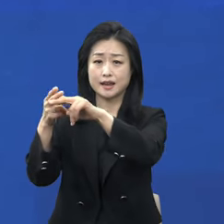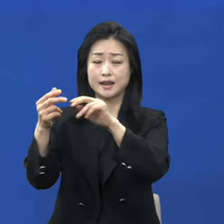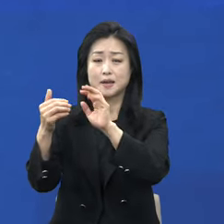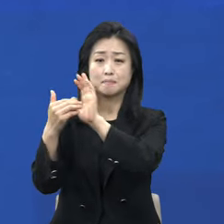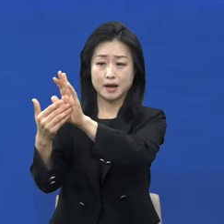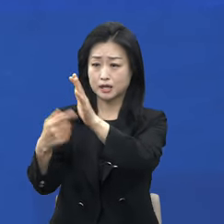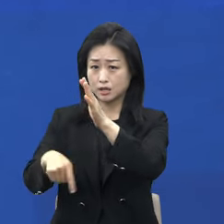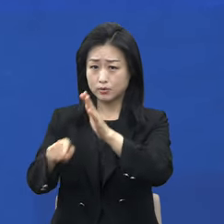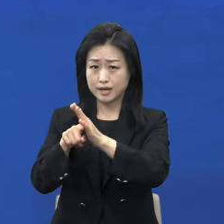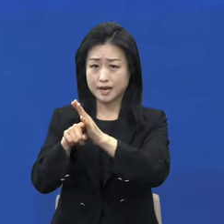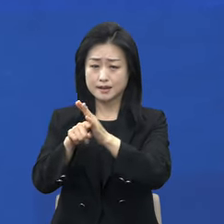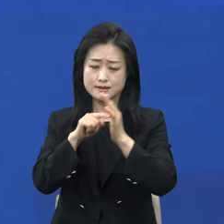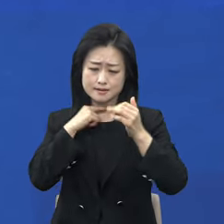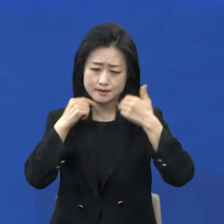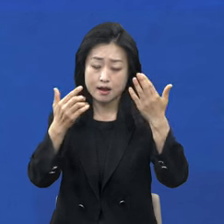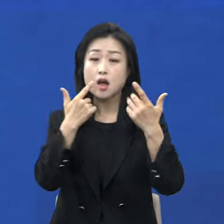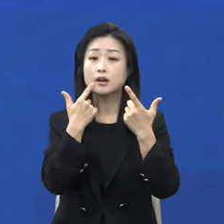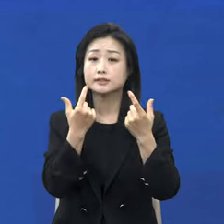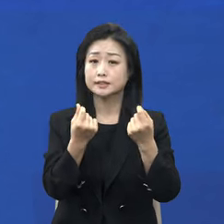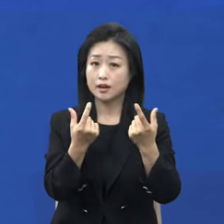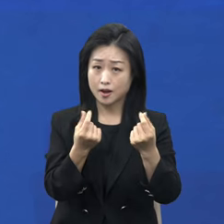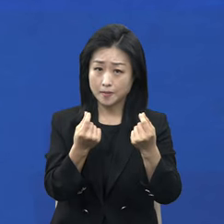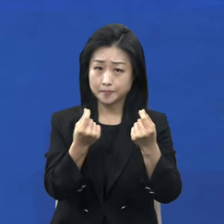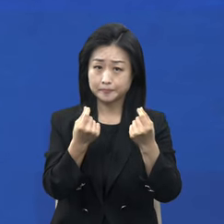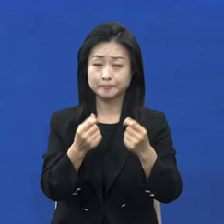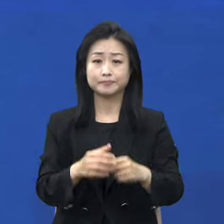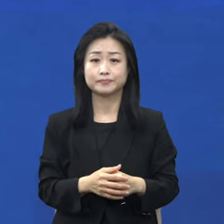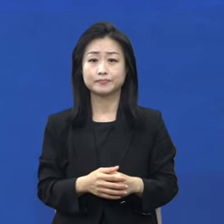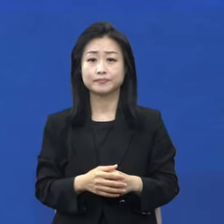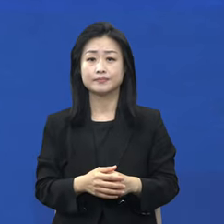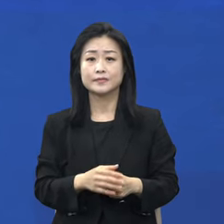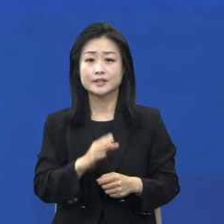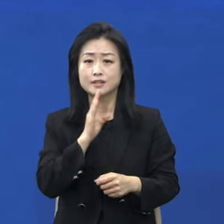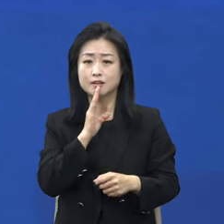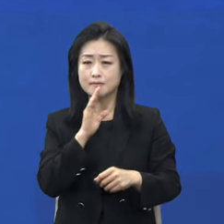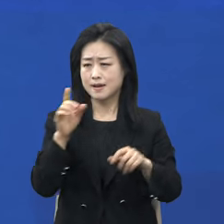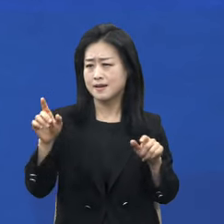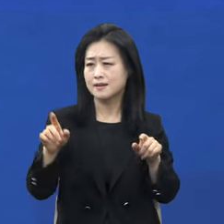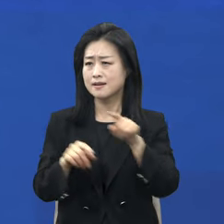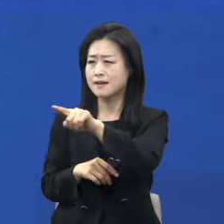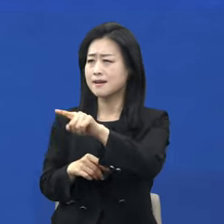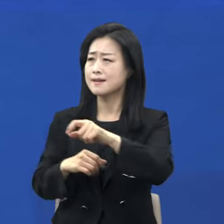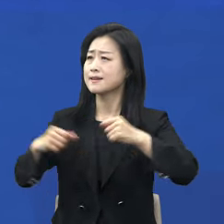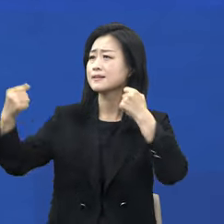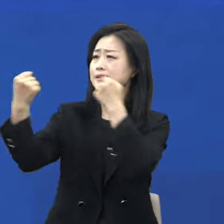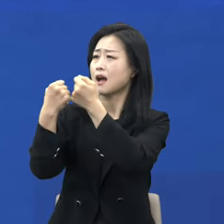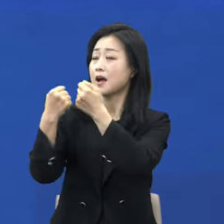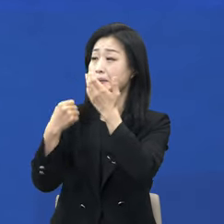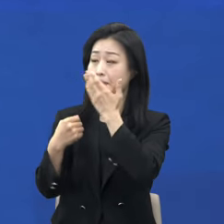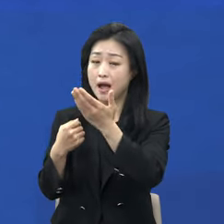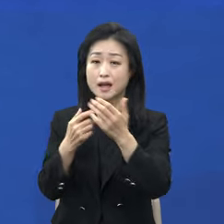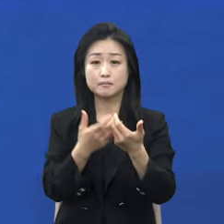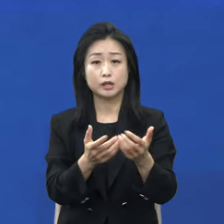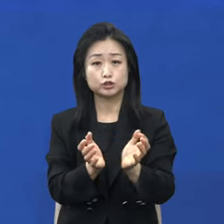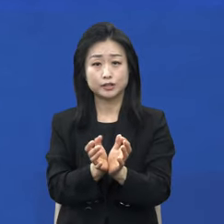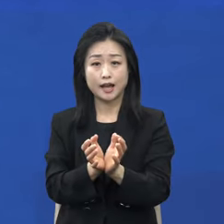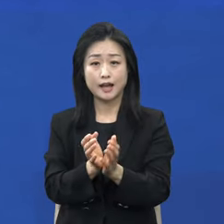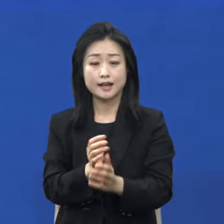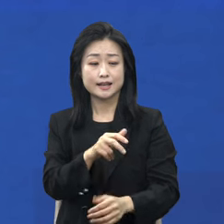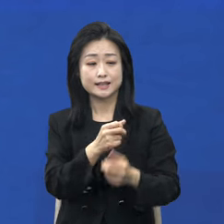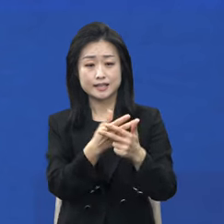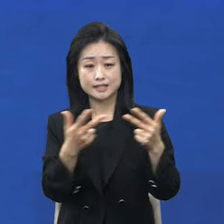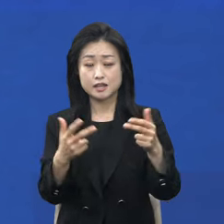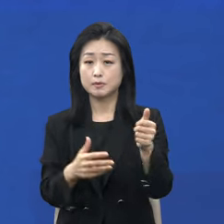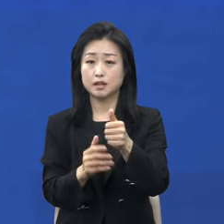싸웠던 심정으로 바리케이트 맨 앞에 선 심정으로 싸웁시다. 민주당